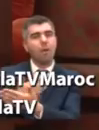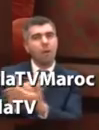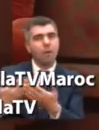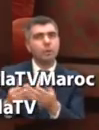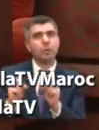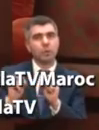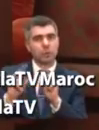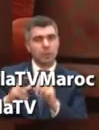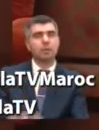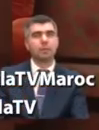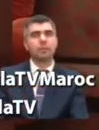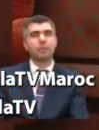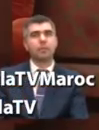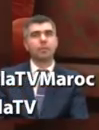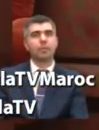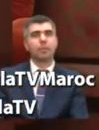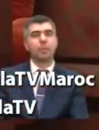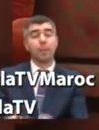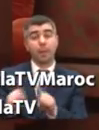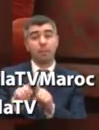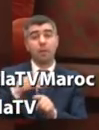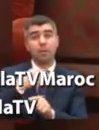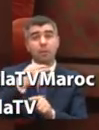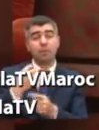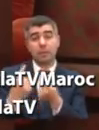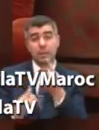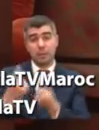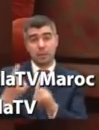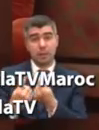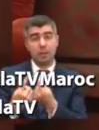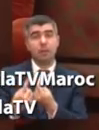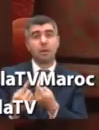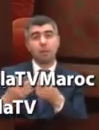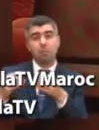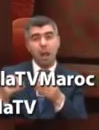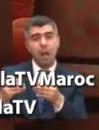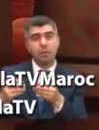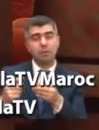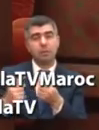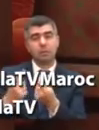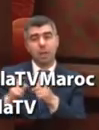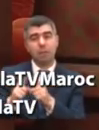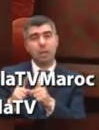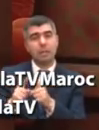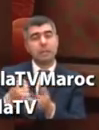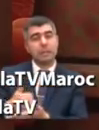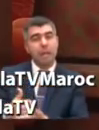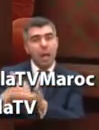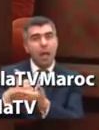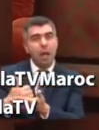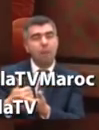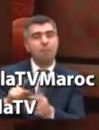شوية الباركور يكون مزيان، ولكن انا قلت بان المنطقه ديال الرحامنه غادي يكون عندها يعني واحد الدعم ديال